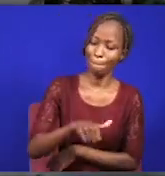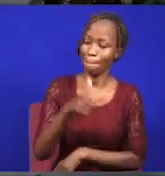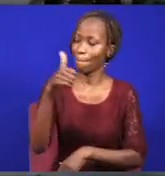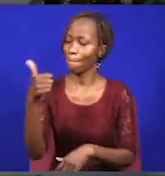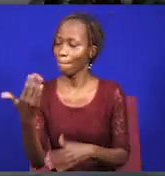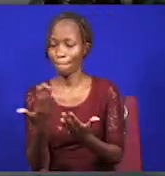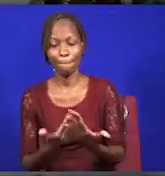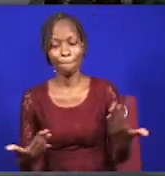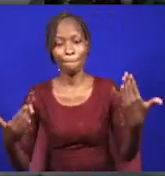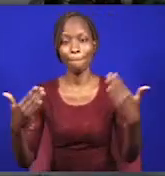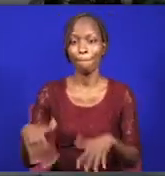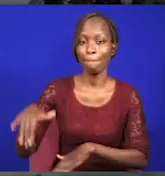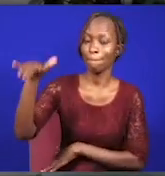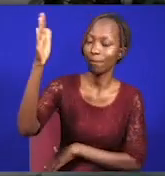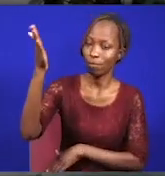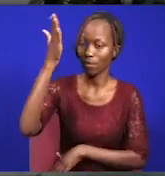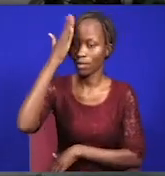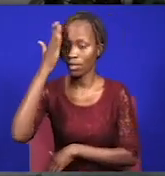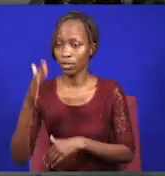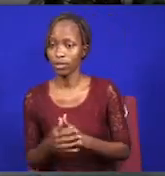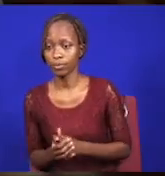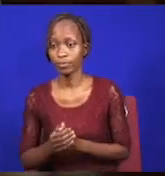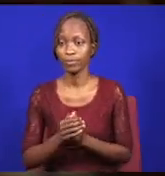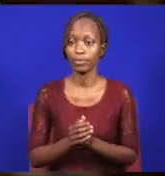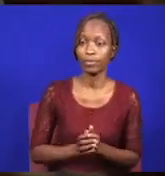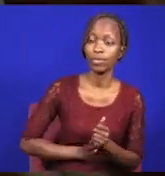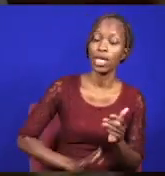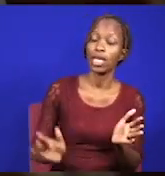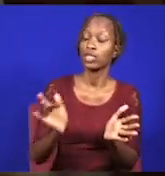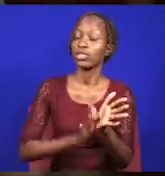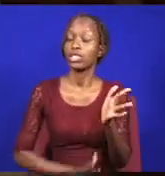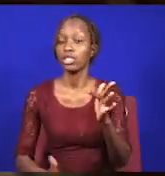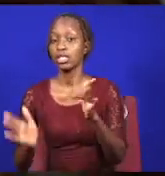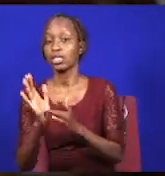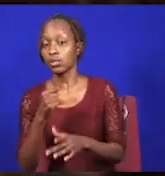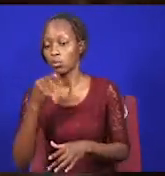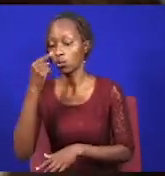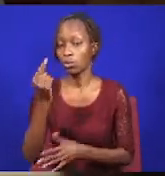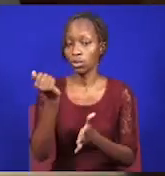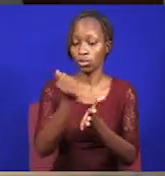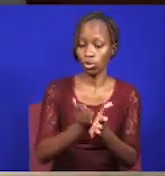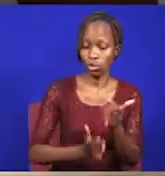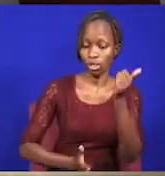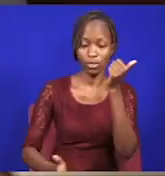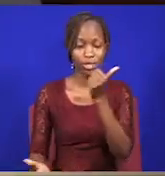chote kijulikana. Yesu, Yesu aliyesulubi